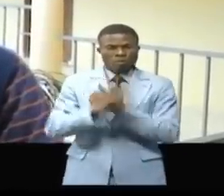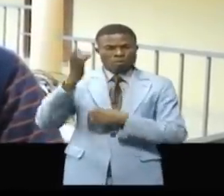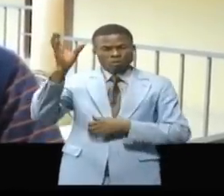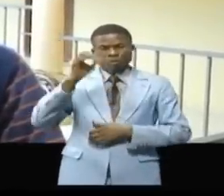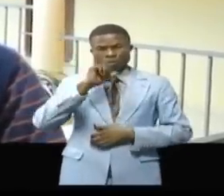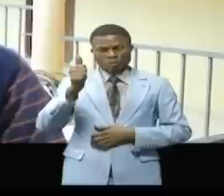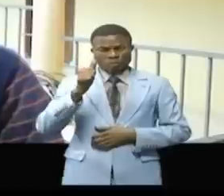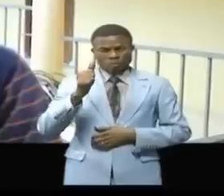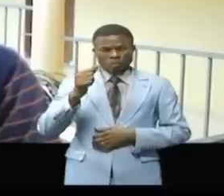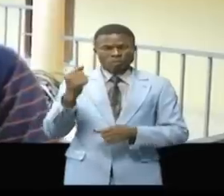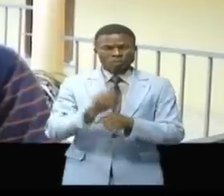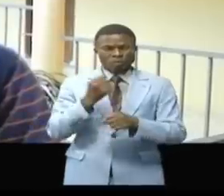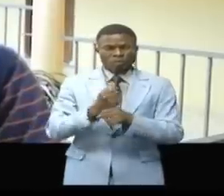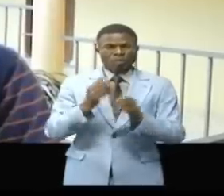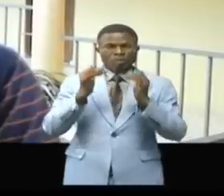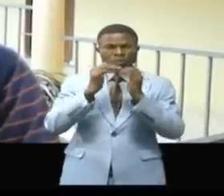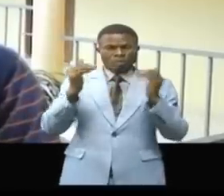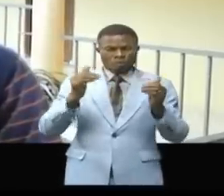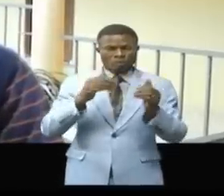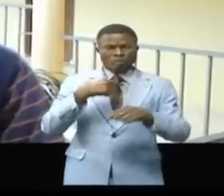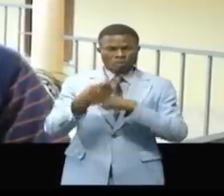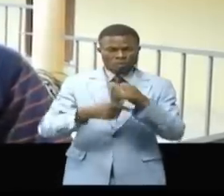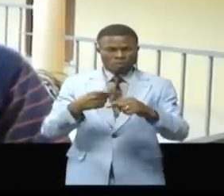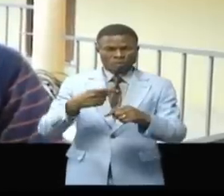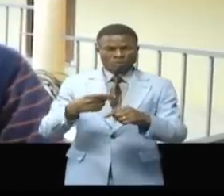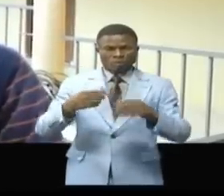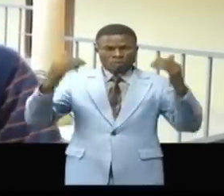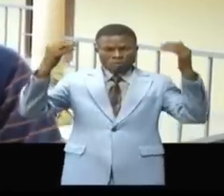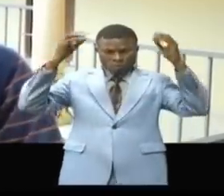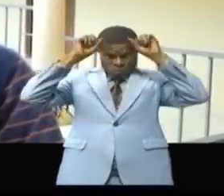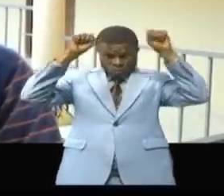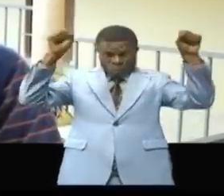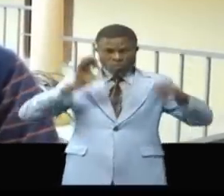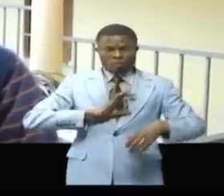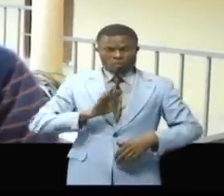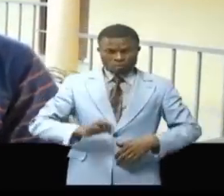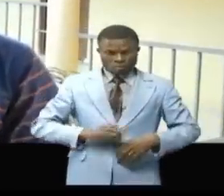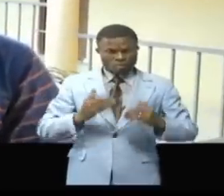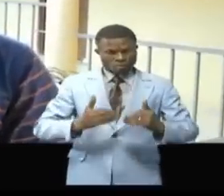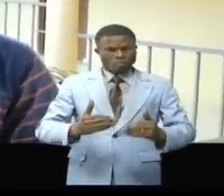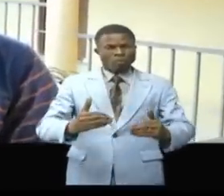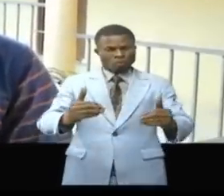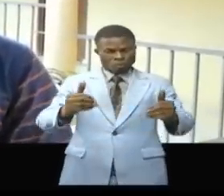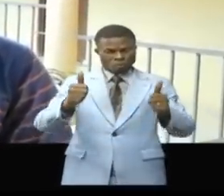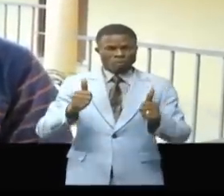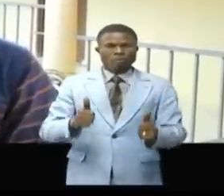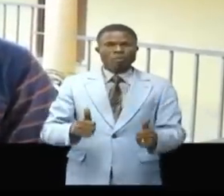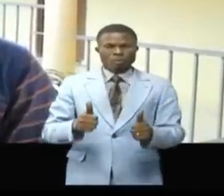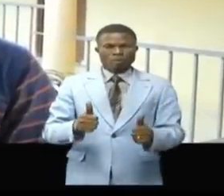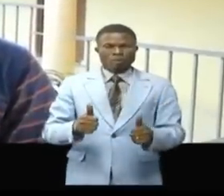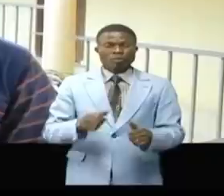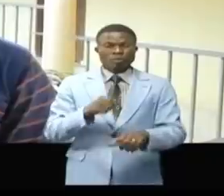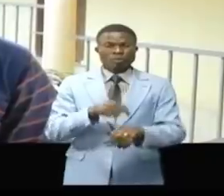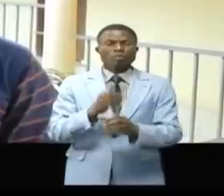Le processus de paix amorcé par le chef de l'État suit son cours normal. Il est